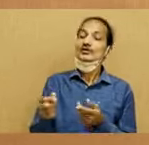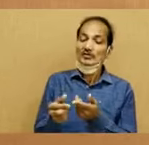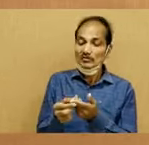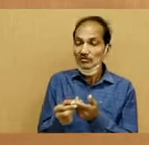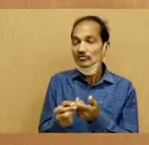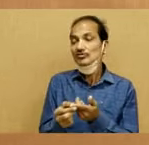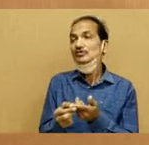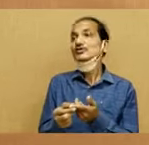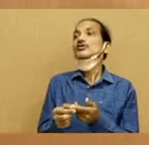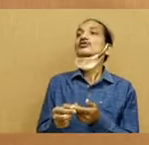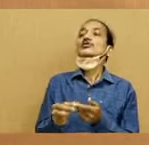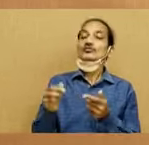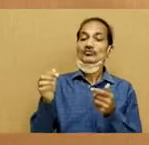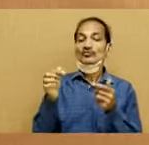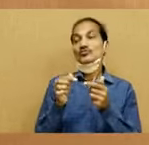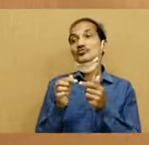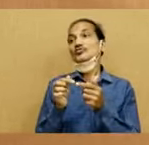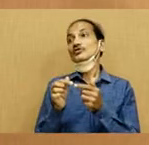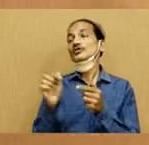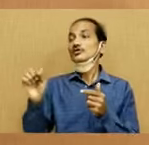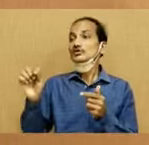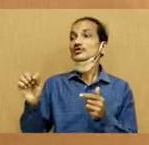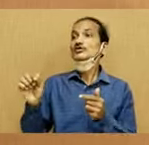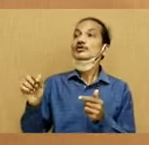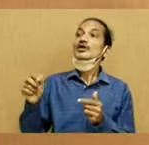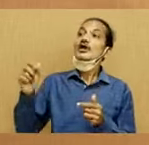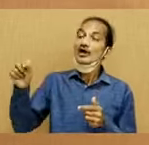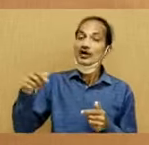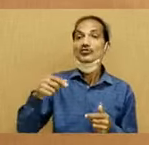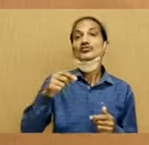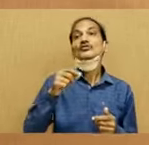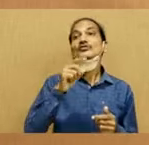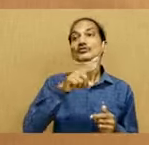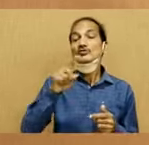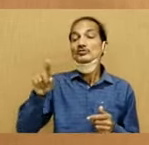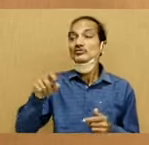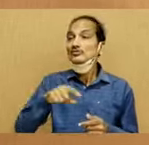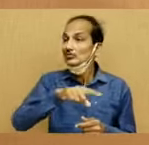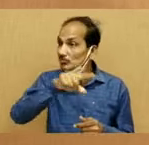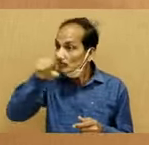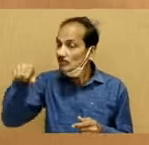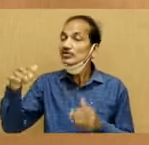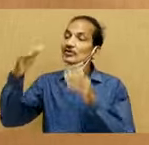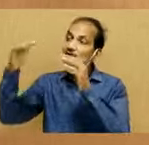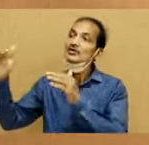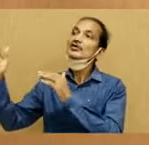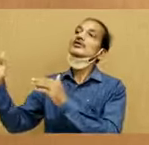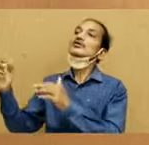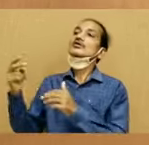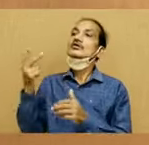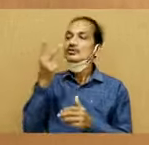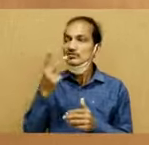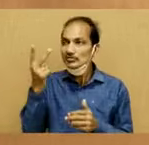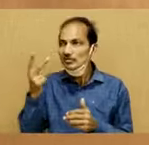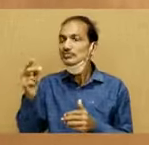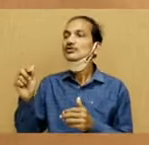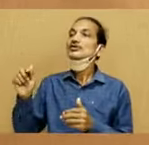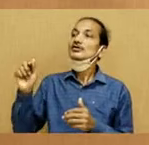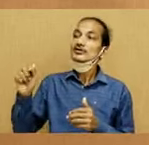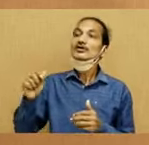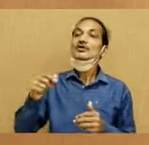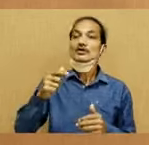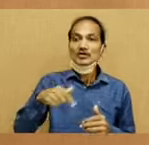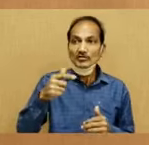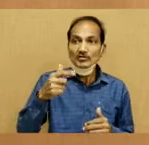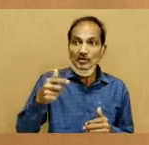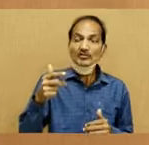ଟ୍ରେସିଂ, ସଂକ୍ରମଣ ବିରୋଧ ଅଞ୍ଚଳର ପ୍ରତ୍ୟେକ ଘରର ସର୍ଭେ ଏବଂ ଅତ୍ୟାବଶ୍ୟକୀୟ ସାମଗ୍ରୀ ଯୋଗାଣକୁ ନିୟମିତ ଭାବେ